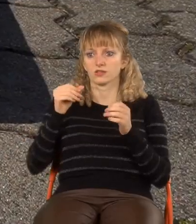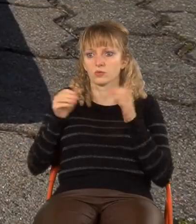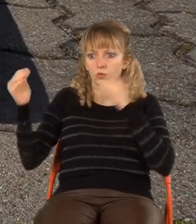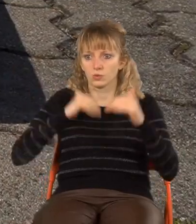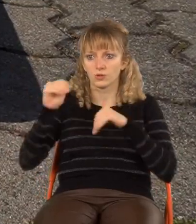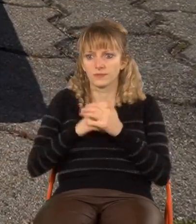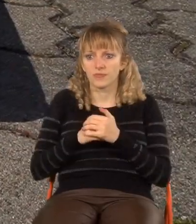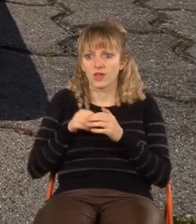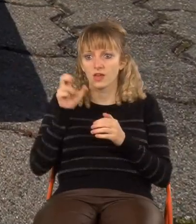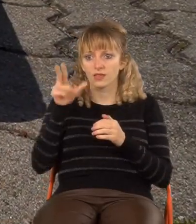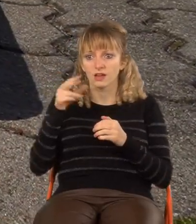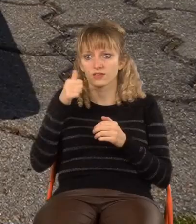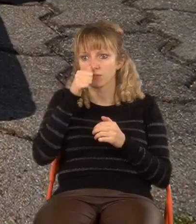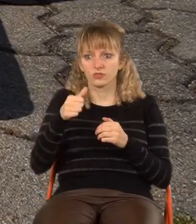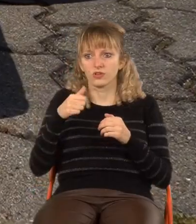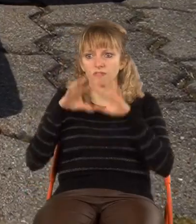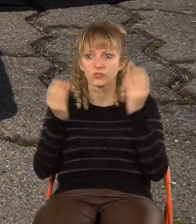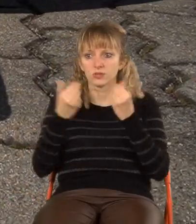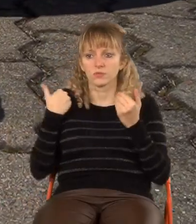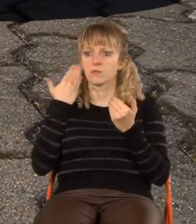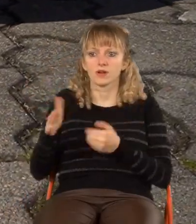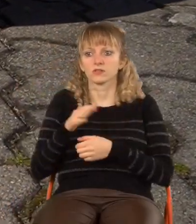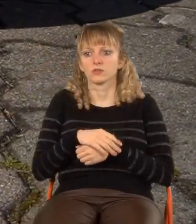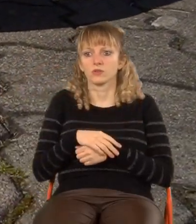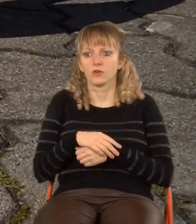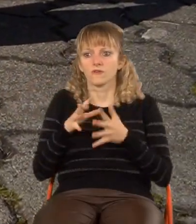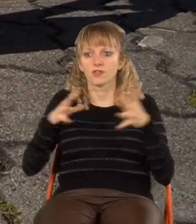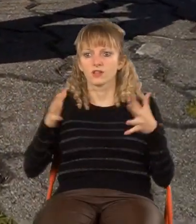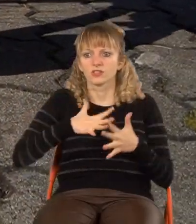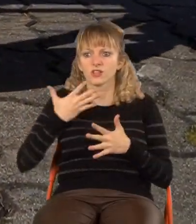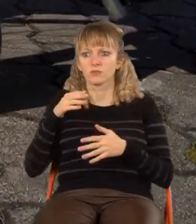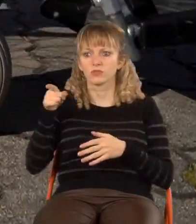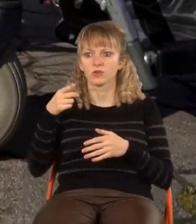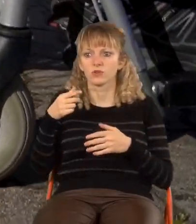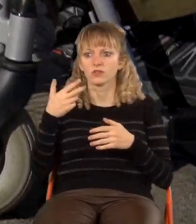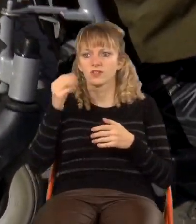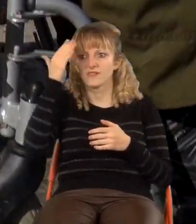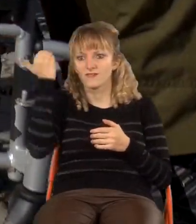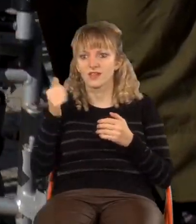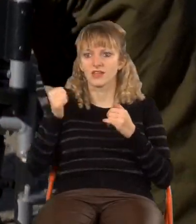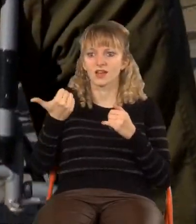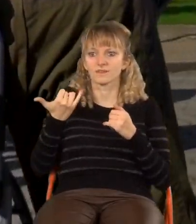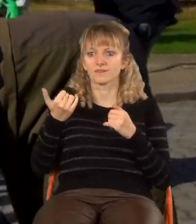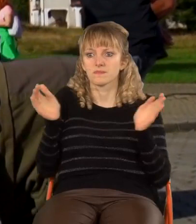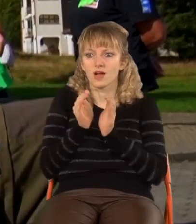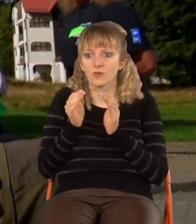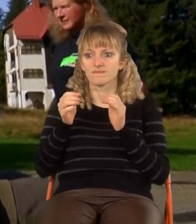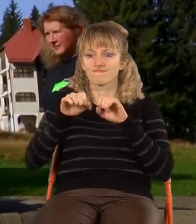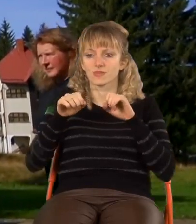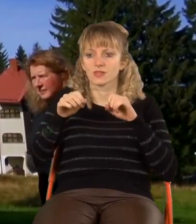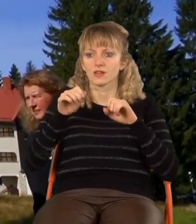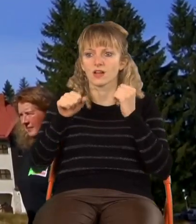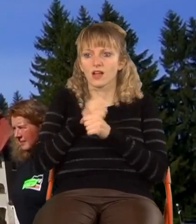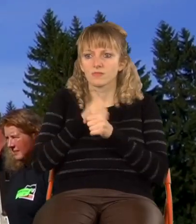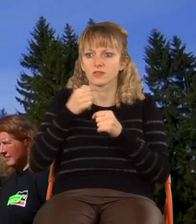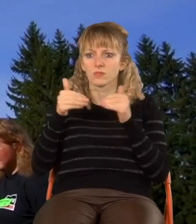bardzo wielkie zdziwienie, bo nie zdawali sobie sprawy, że na przykład malutki krawężnik może być również utrudnieniem w poruszaniu się wózkiem inwalidzkim.